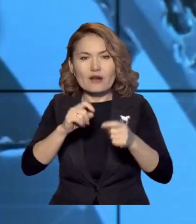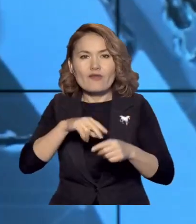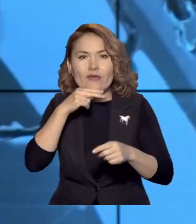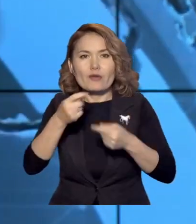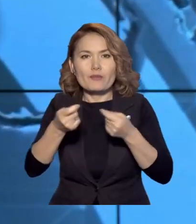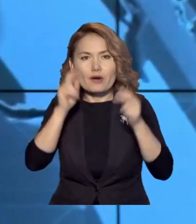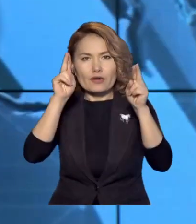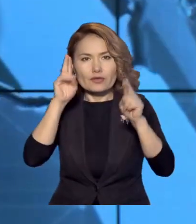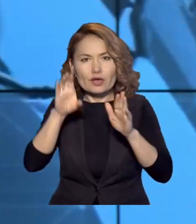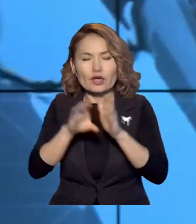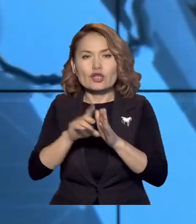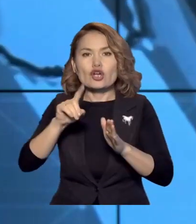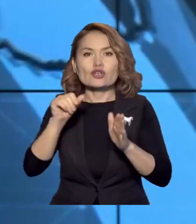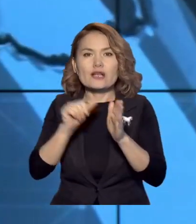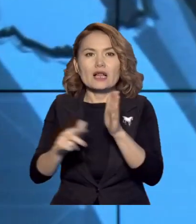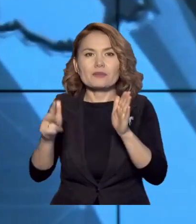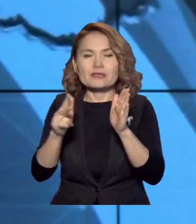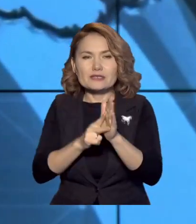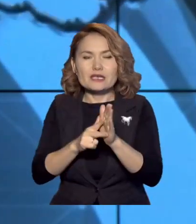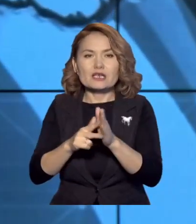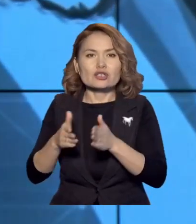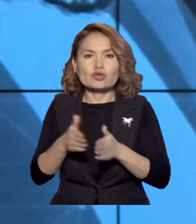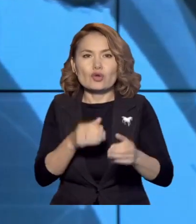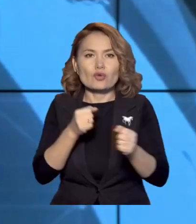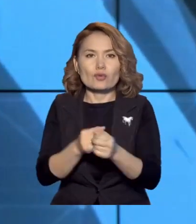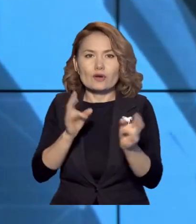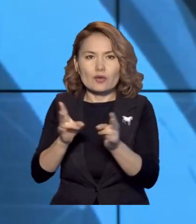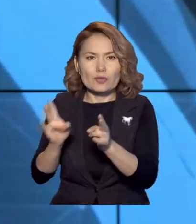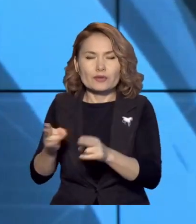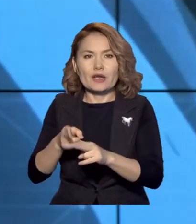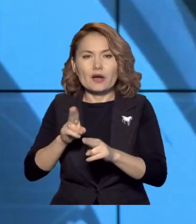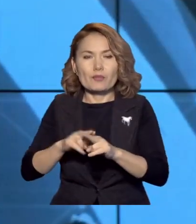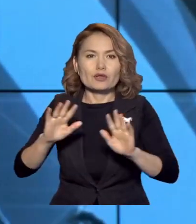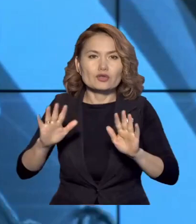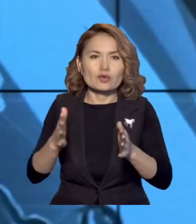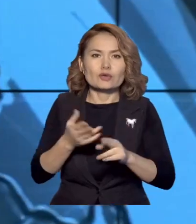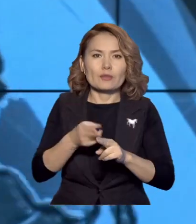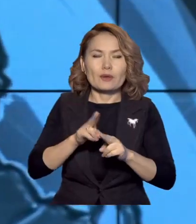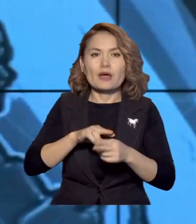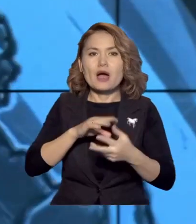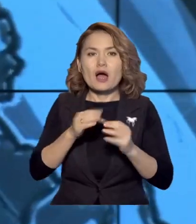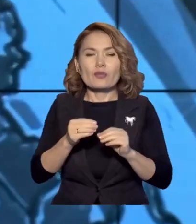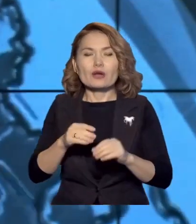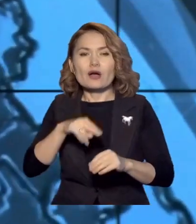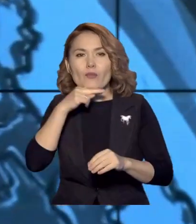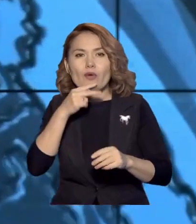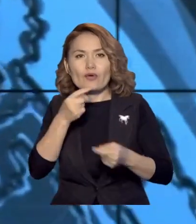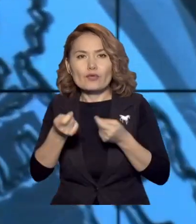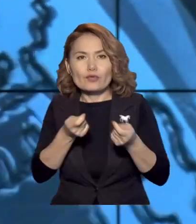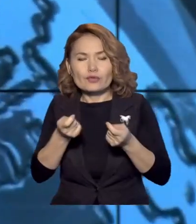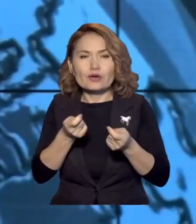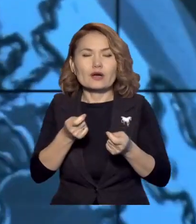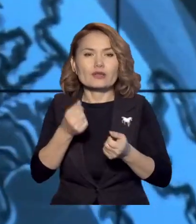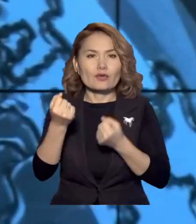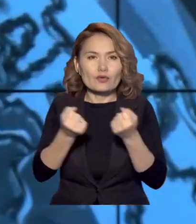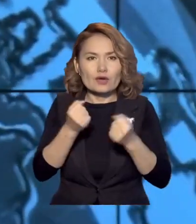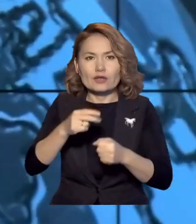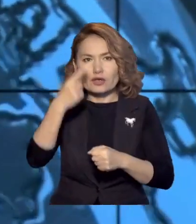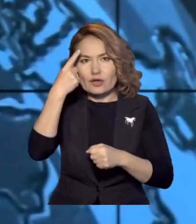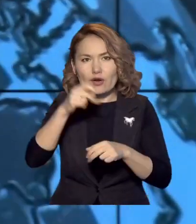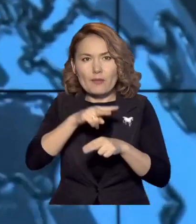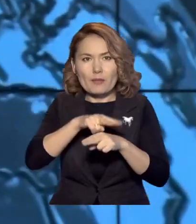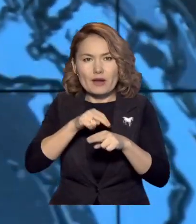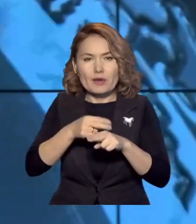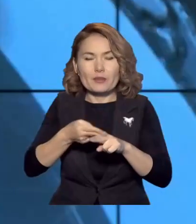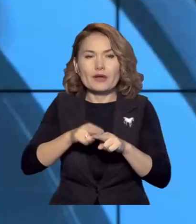қалада 168 жол көлік оқиғасы анықталды. Тәртіп сақшылары қоғамдық көлік жүргізушілеріне жолда мейлінше мұқият болуды ескертті. Күні кеше